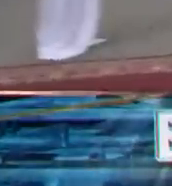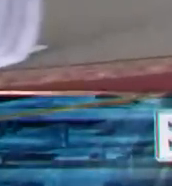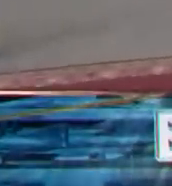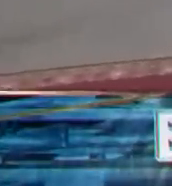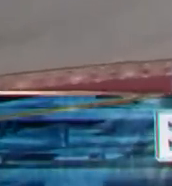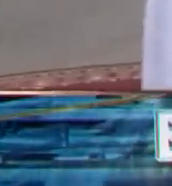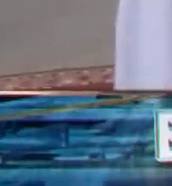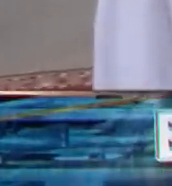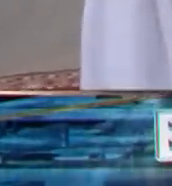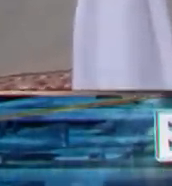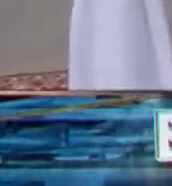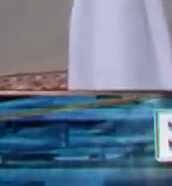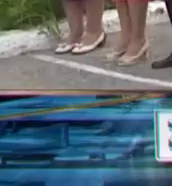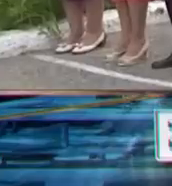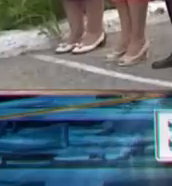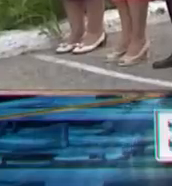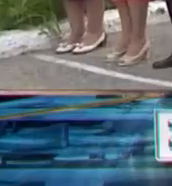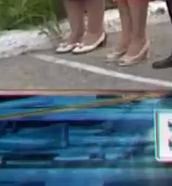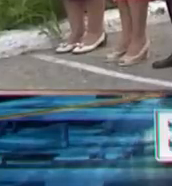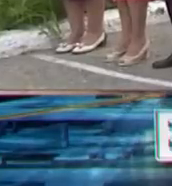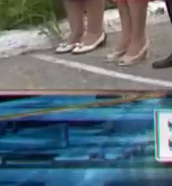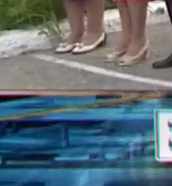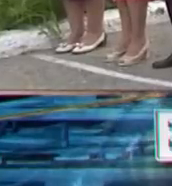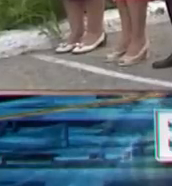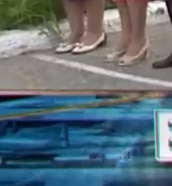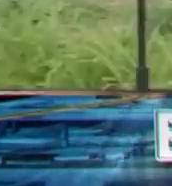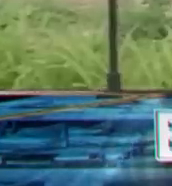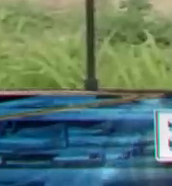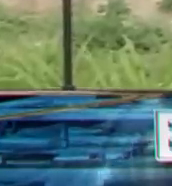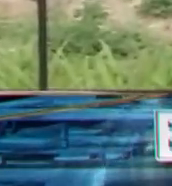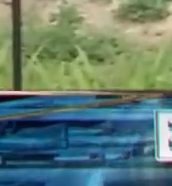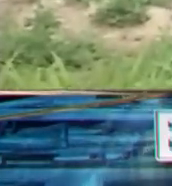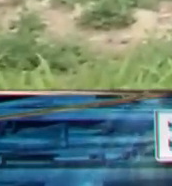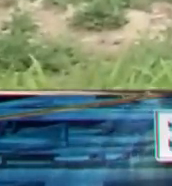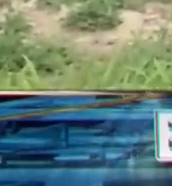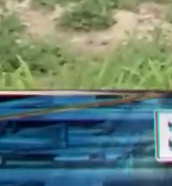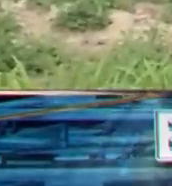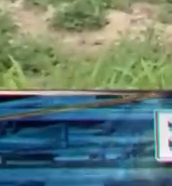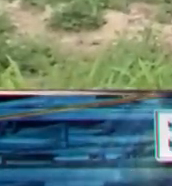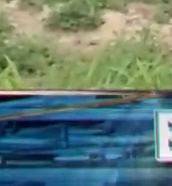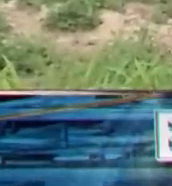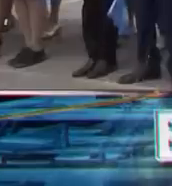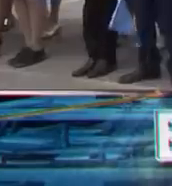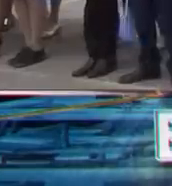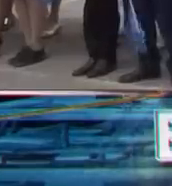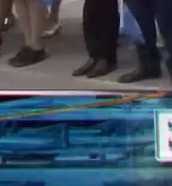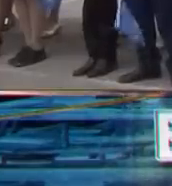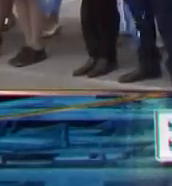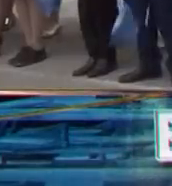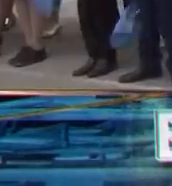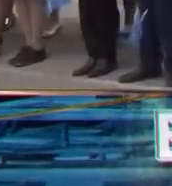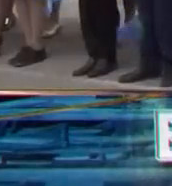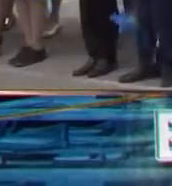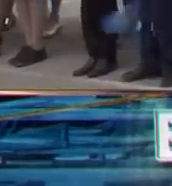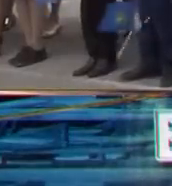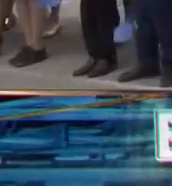Биыл Алматы облысында 15 мыңнан аса түлек мектеп бітіреді. Елдегі жағдайға байланысты дәстүрлі соңғы қоңырау салтанаты